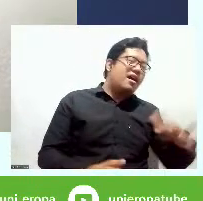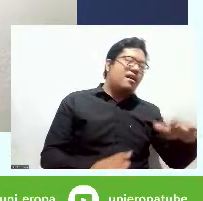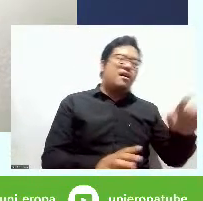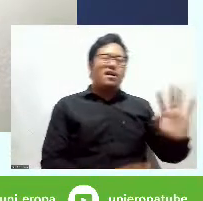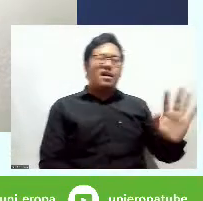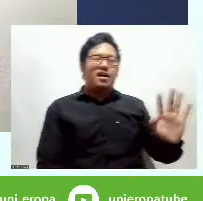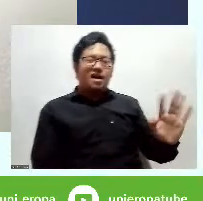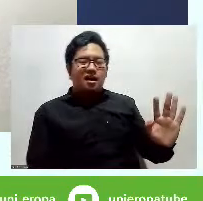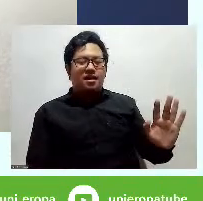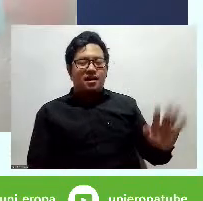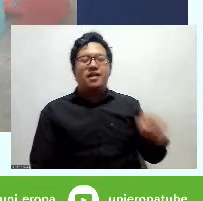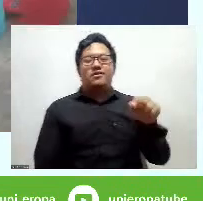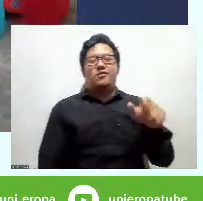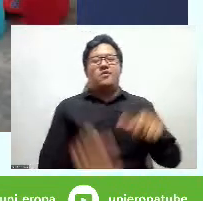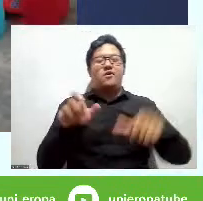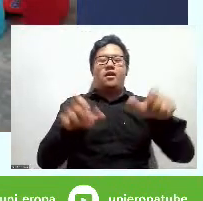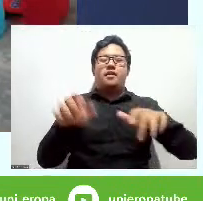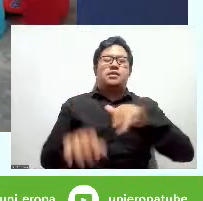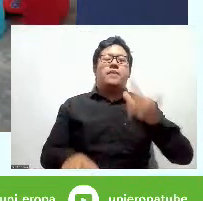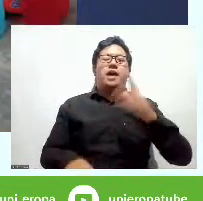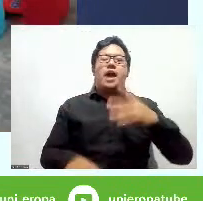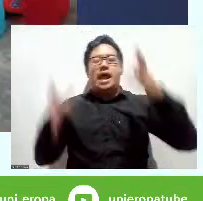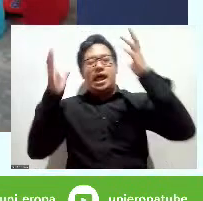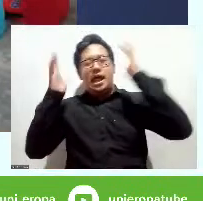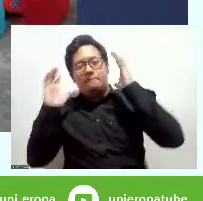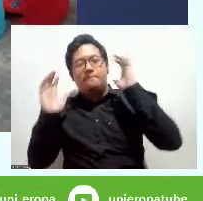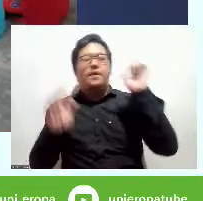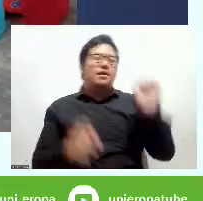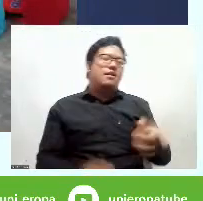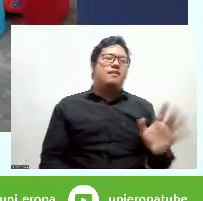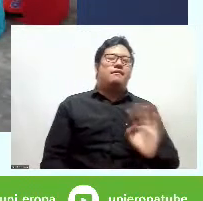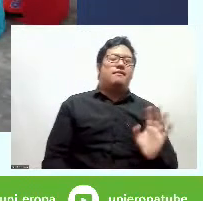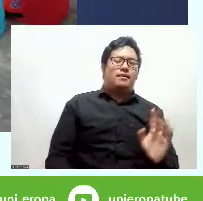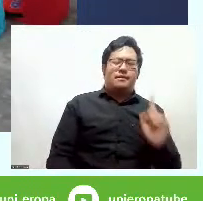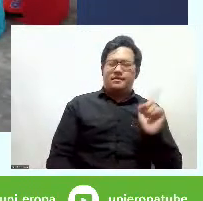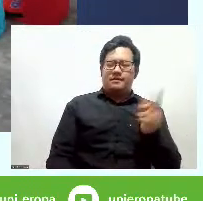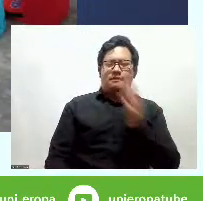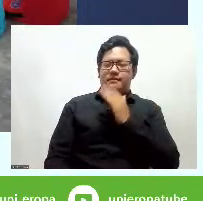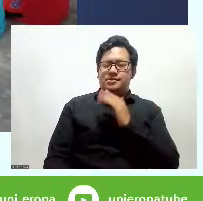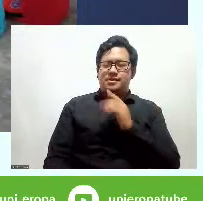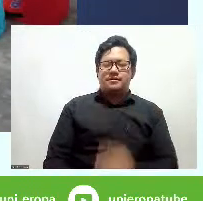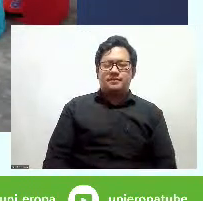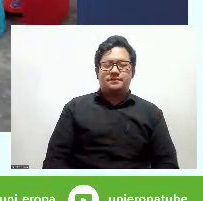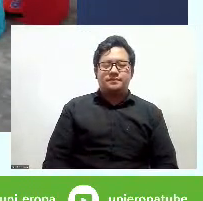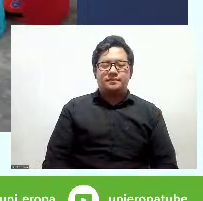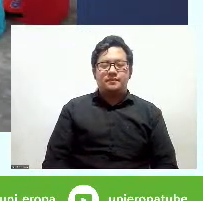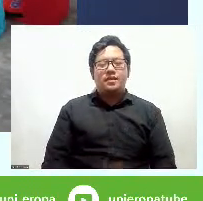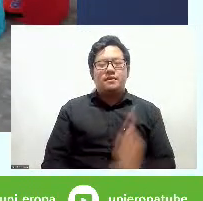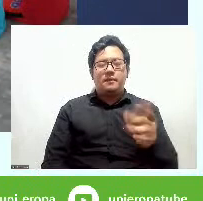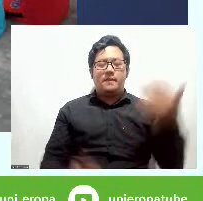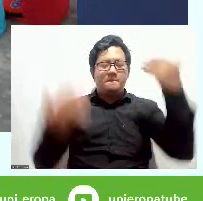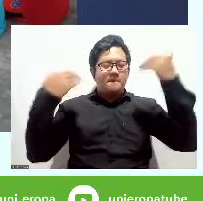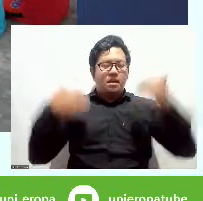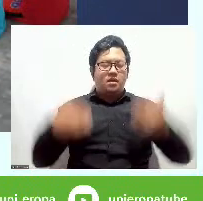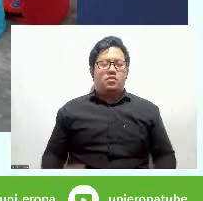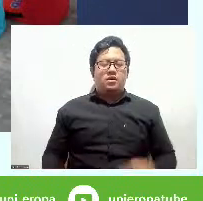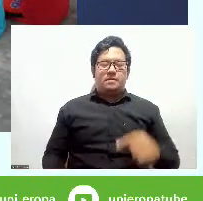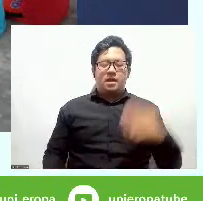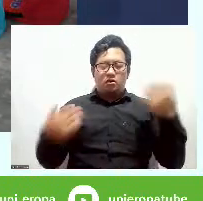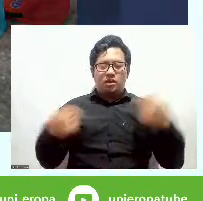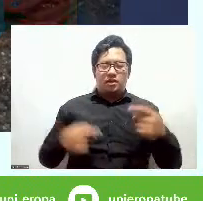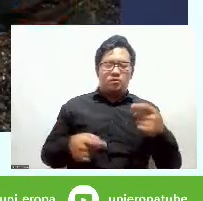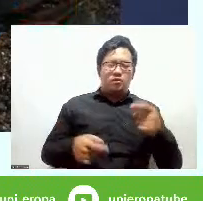dekat ada alasan aja pokoknya pasti adalah makhluk yang paling sulit untuk diatur